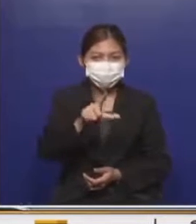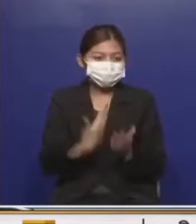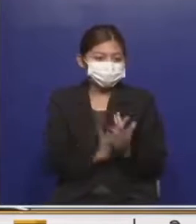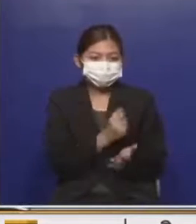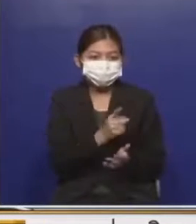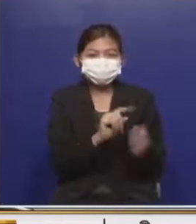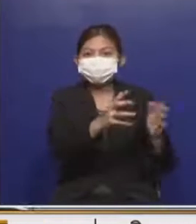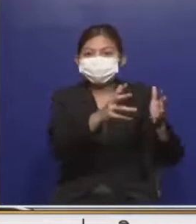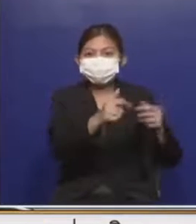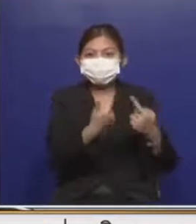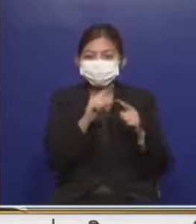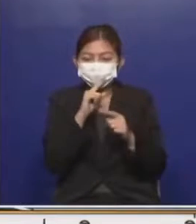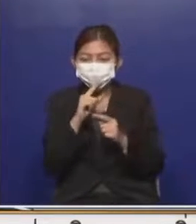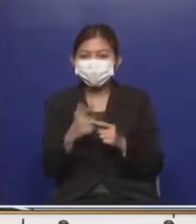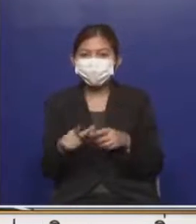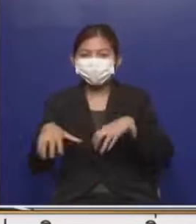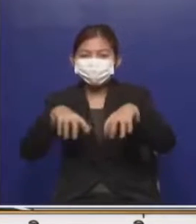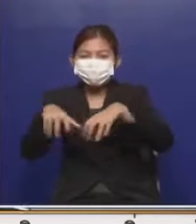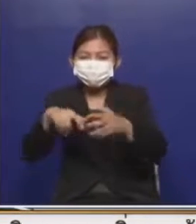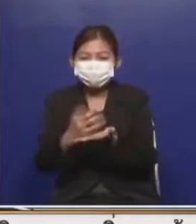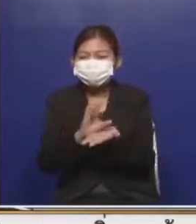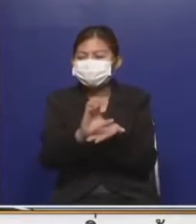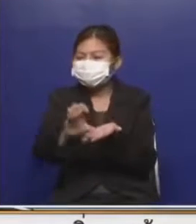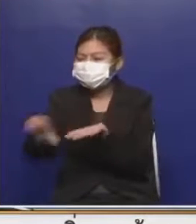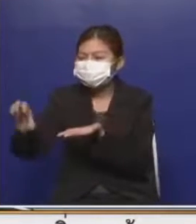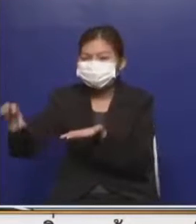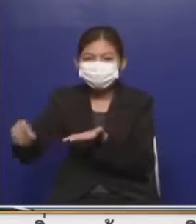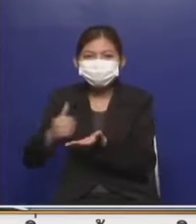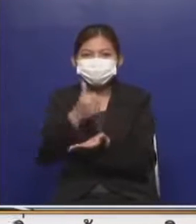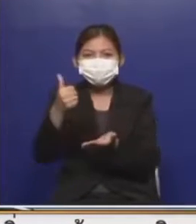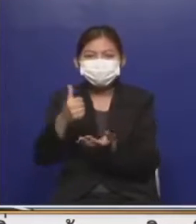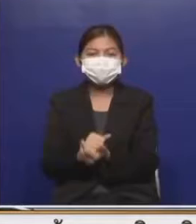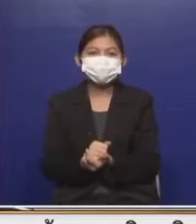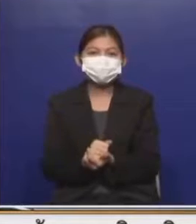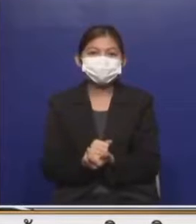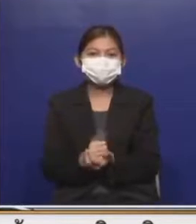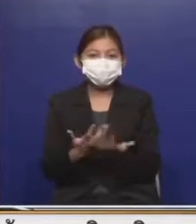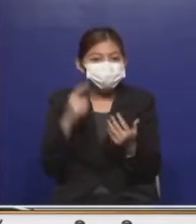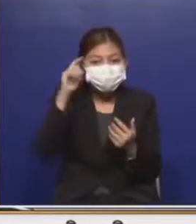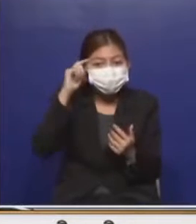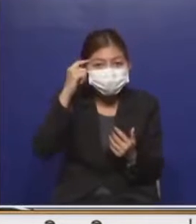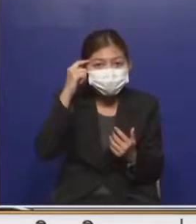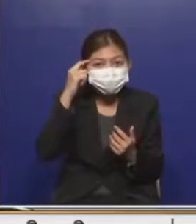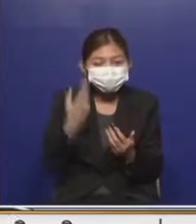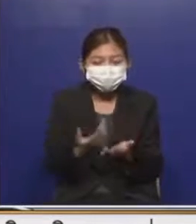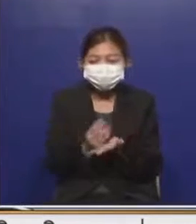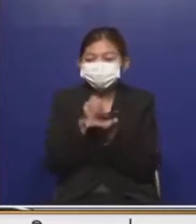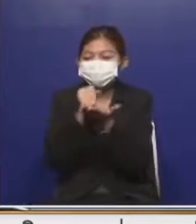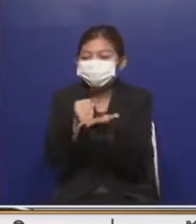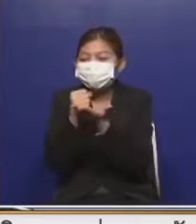อร์ก็แค่ 80, ล้านสุดทายต้จ่ายเยีวยา 700,000 ล